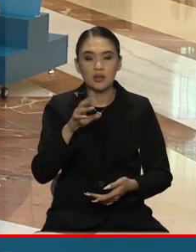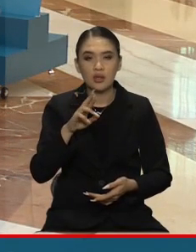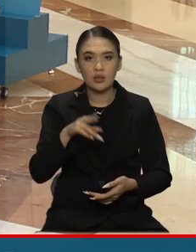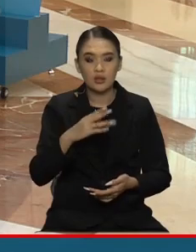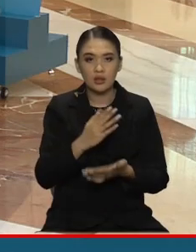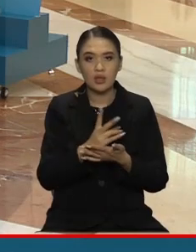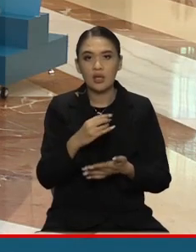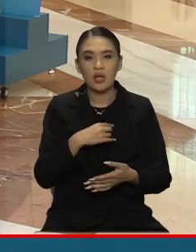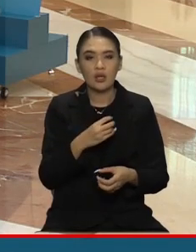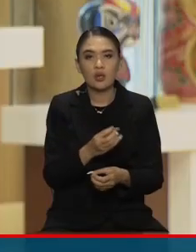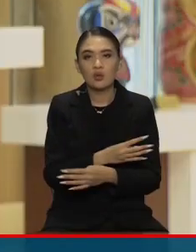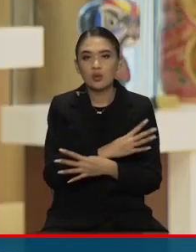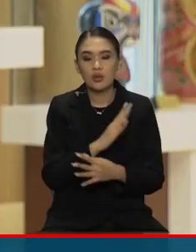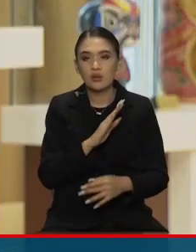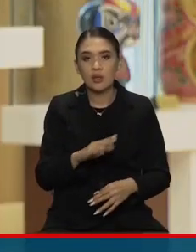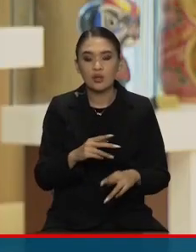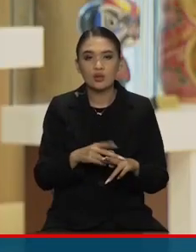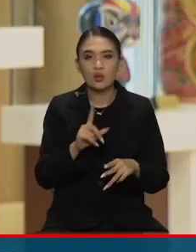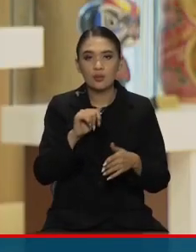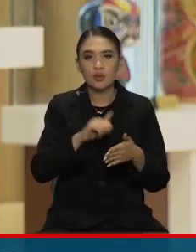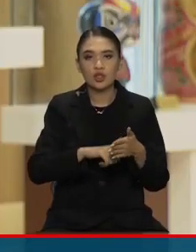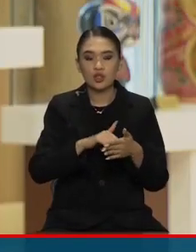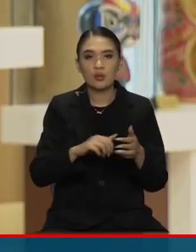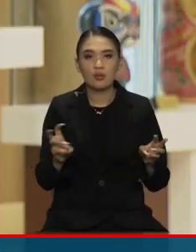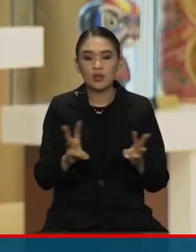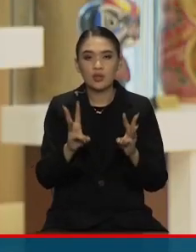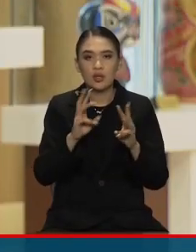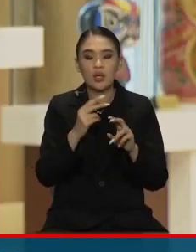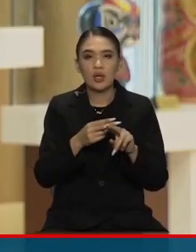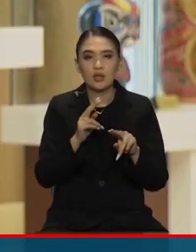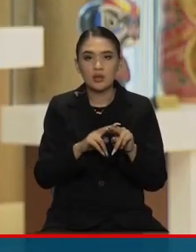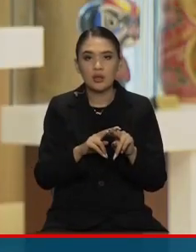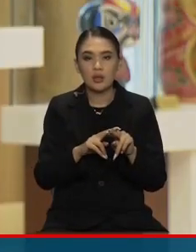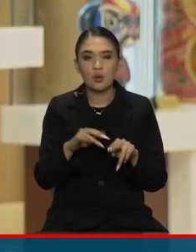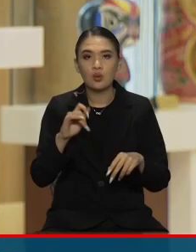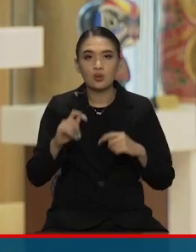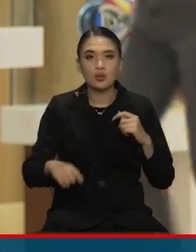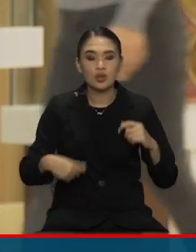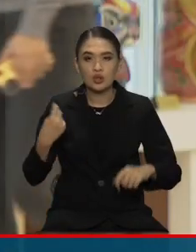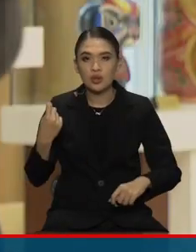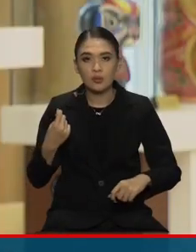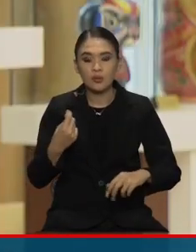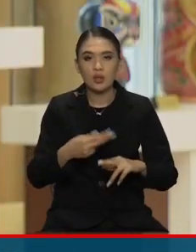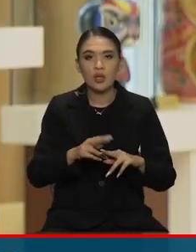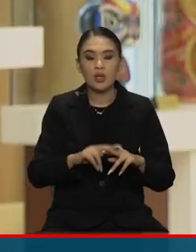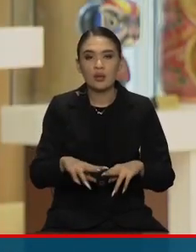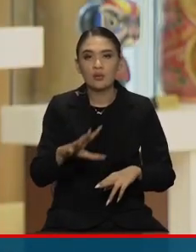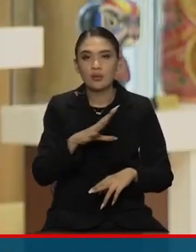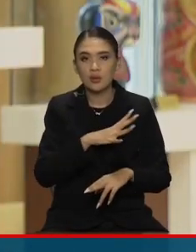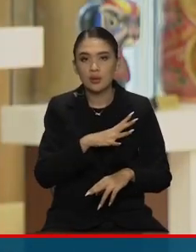я не удивляюсь что Причиной пожара стал грозовой разряд ущерб нанесен